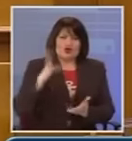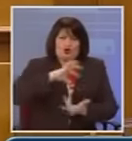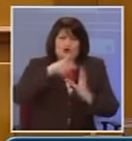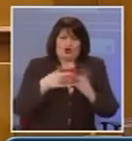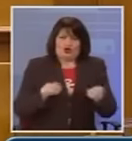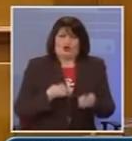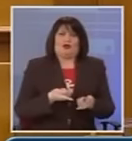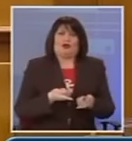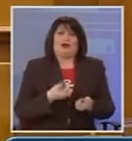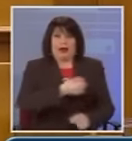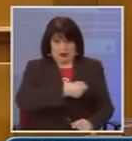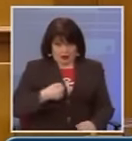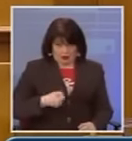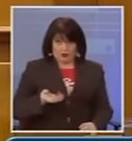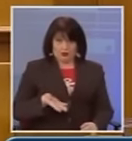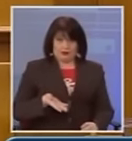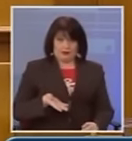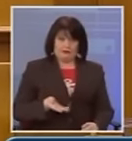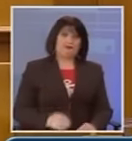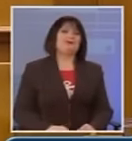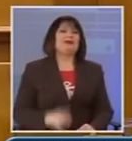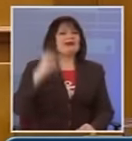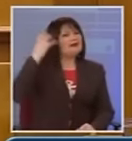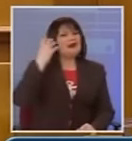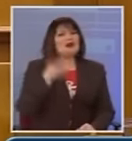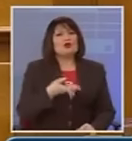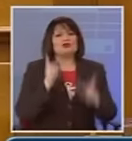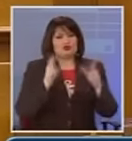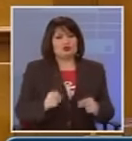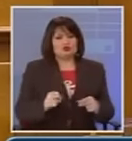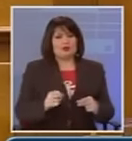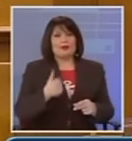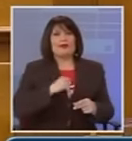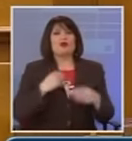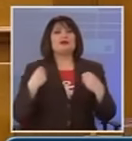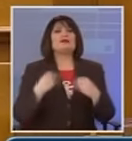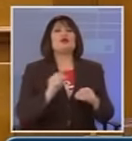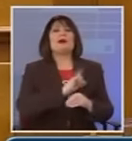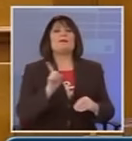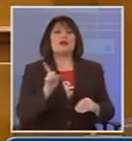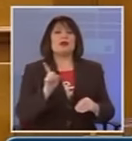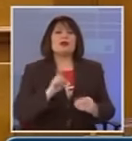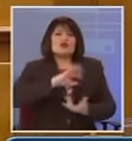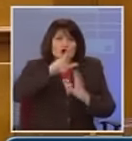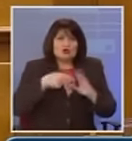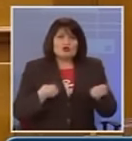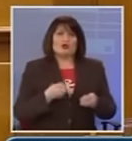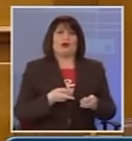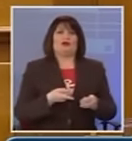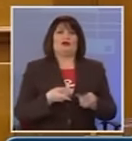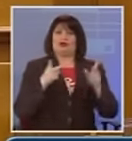κόσμο? Και αυτό λιτότητα είναι? Εννοείται να σταματήσουν και να ανατραπούν οι ιδιωτικοποιήσεις που γίνονται παντού στον κόσμο?